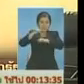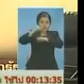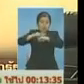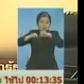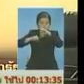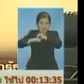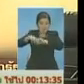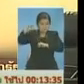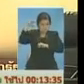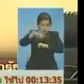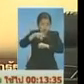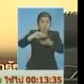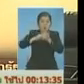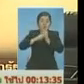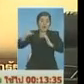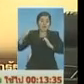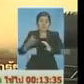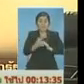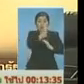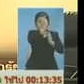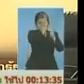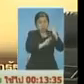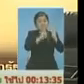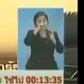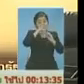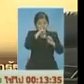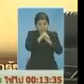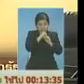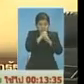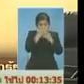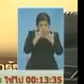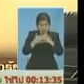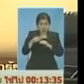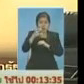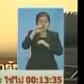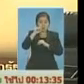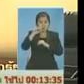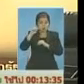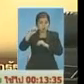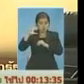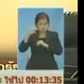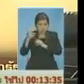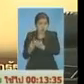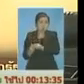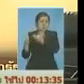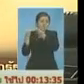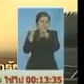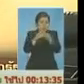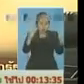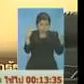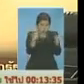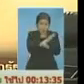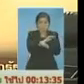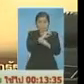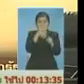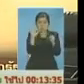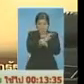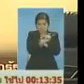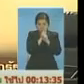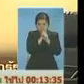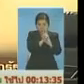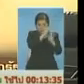ป็นสัญญาจ้างเหมารวมทั่วประเทศสตช.ต้องส่งมอบพื้นที่การก่อสร้างให้ครบถ้วนทุ